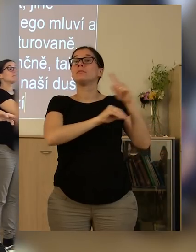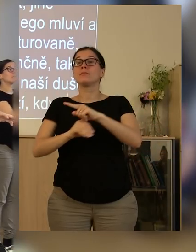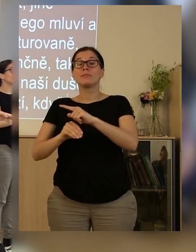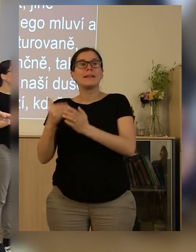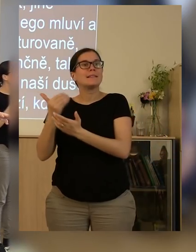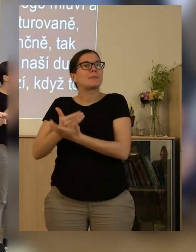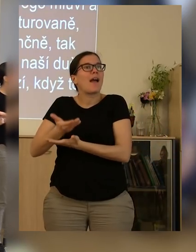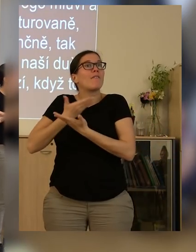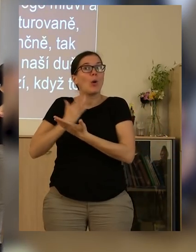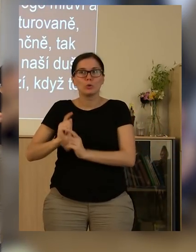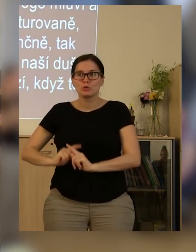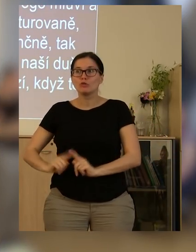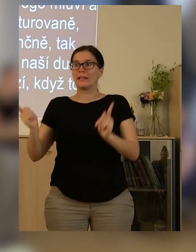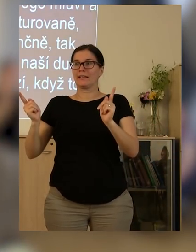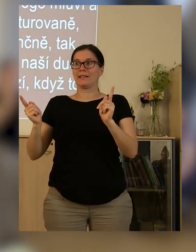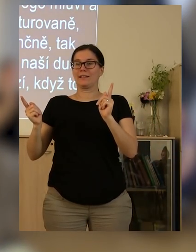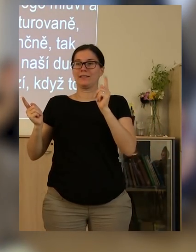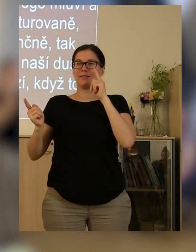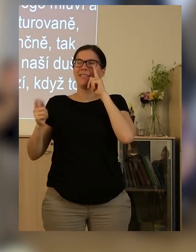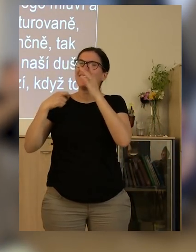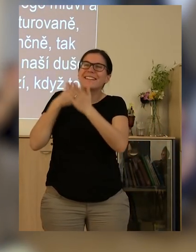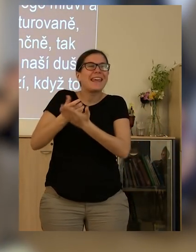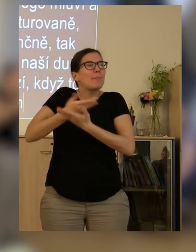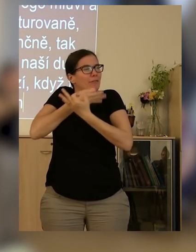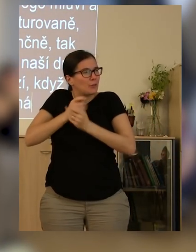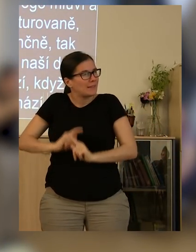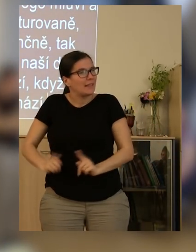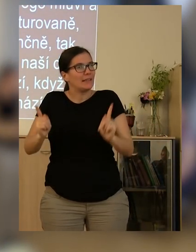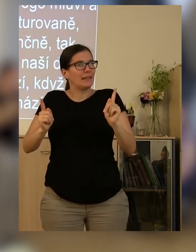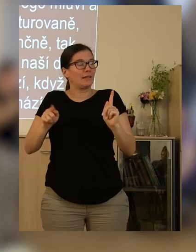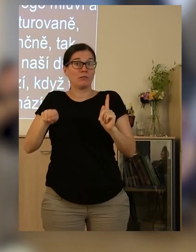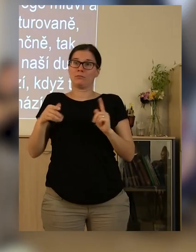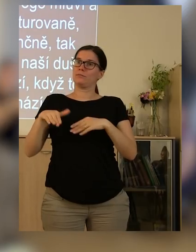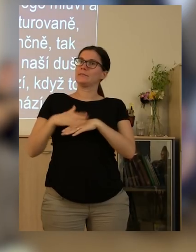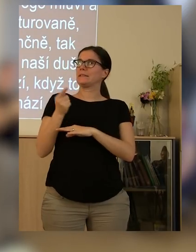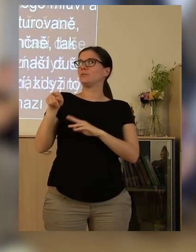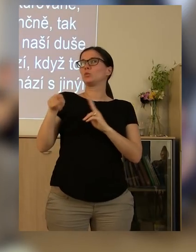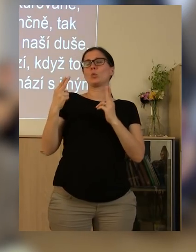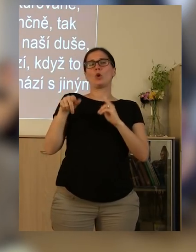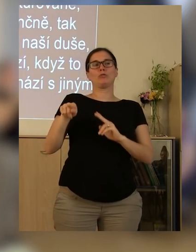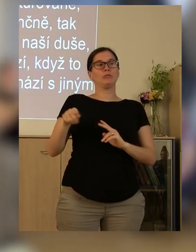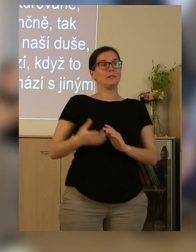jiná. Přichází prostě s jiným typem sdělení. To je podle mě to nejpodstatnější.